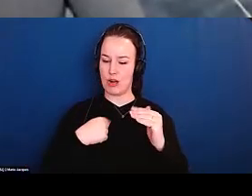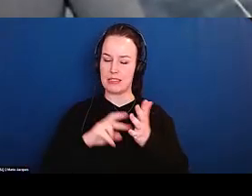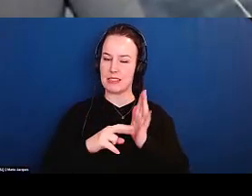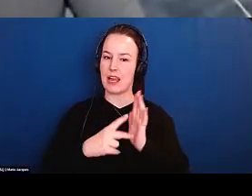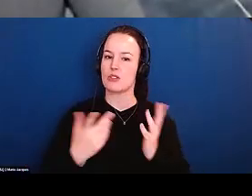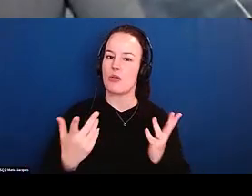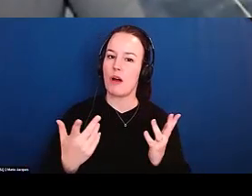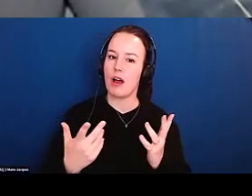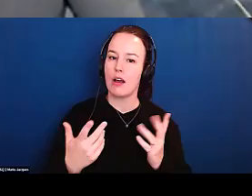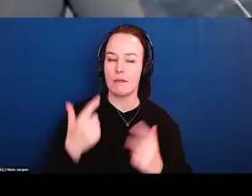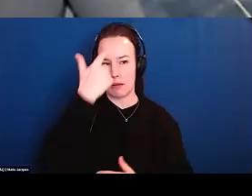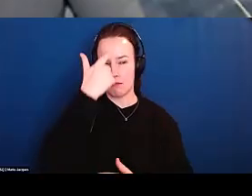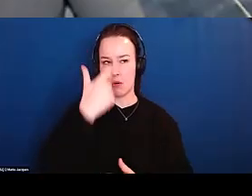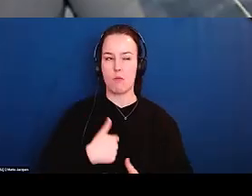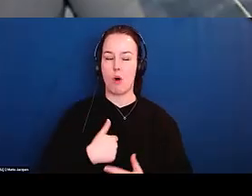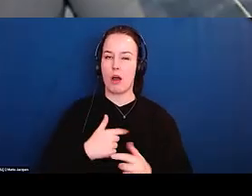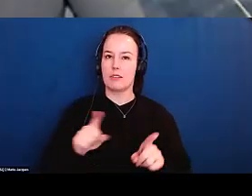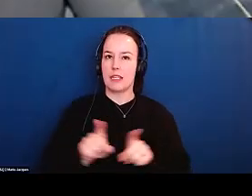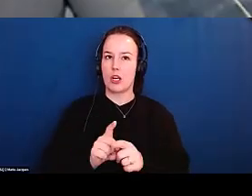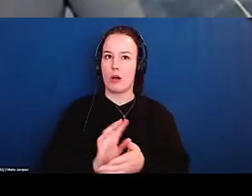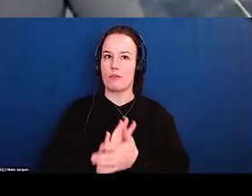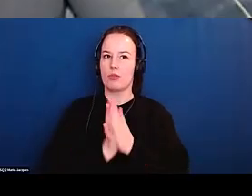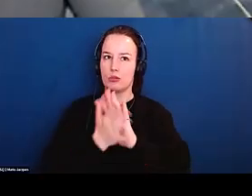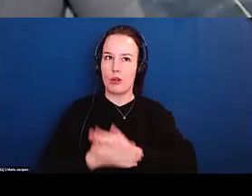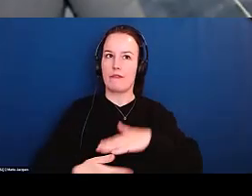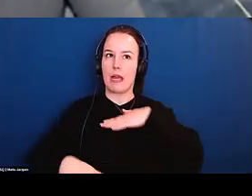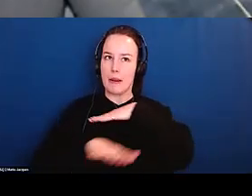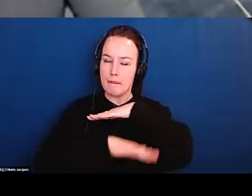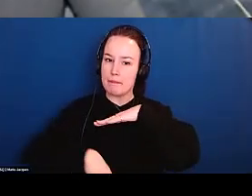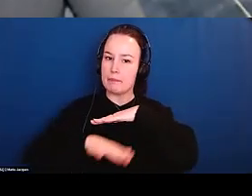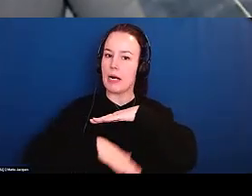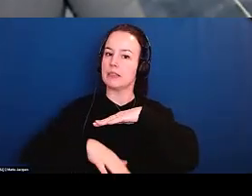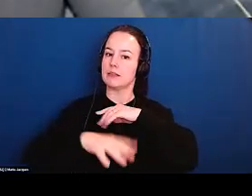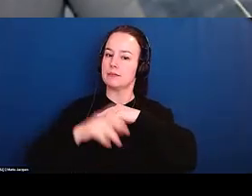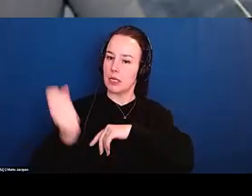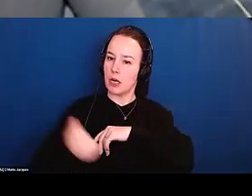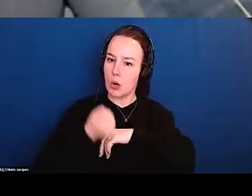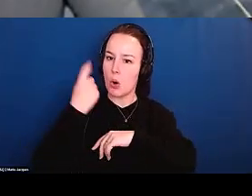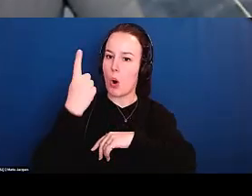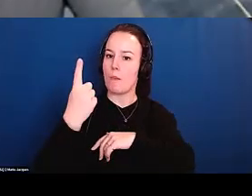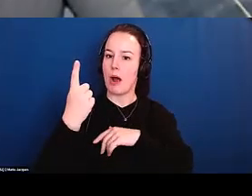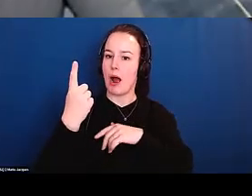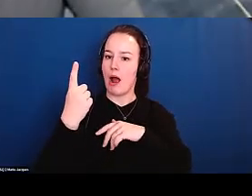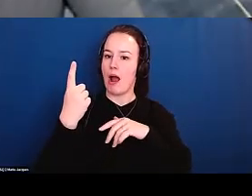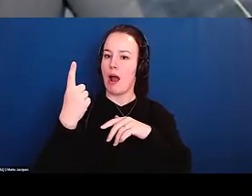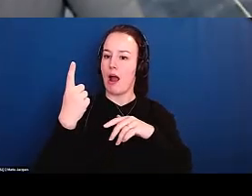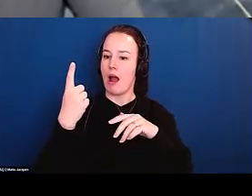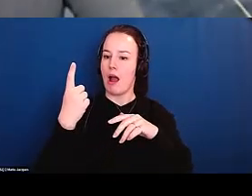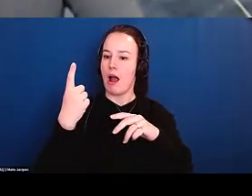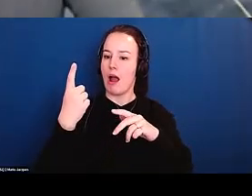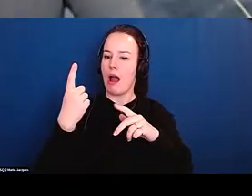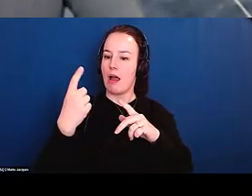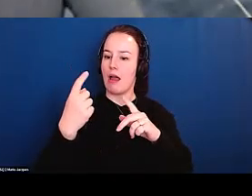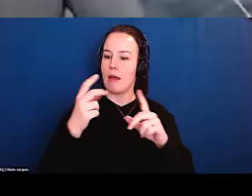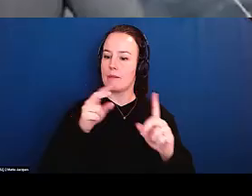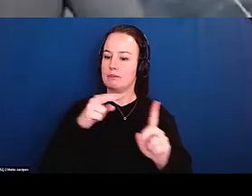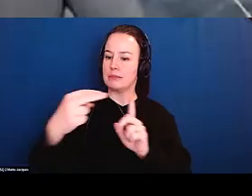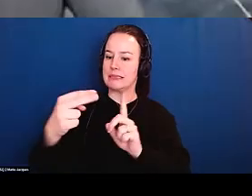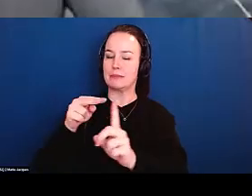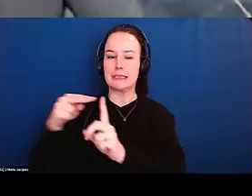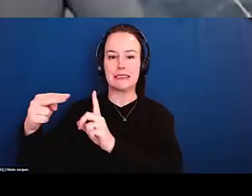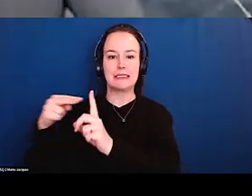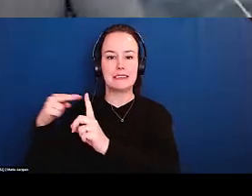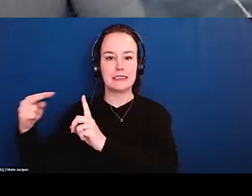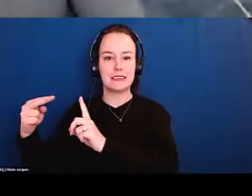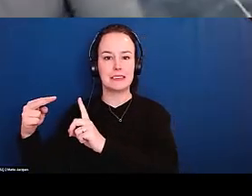c'était vraiment avoir une conversation, revenir au fondement et vraiment comprendre la perspective